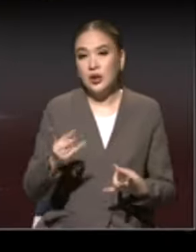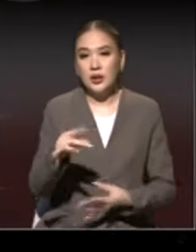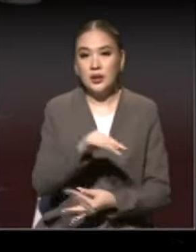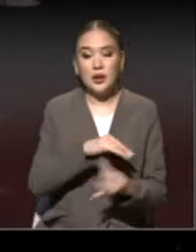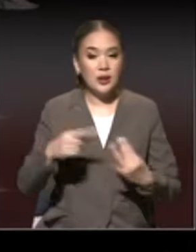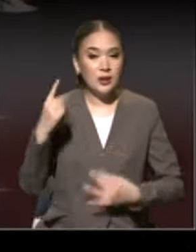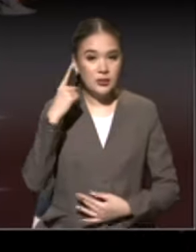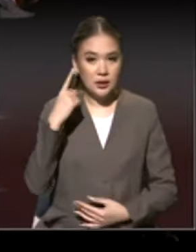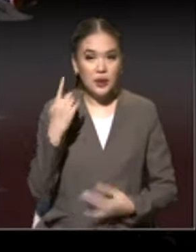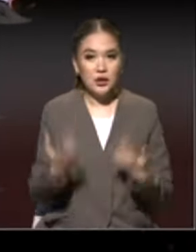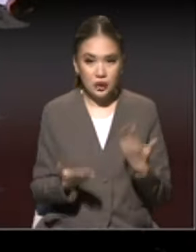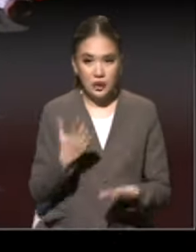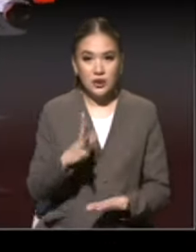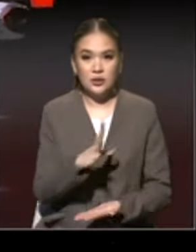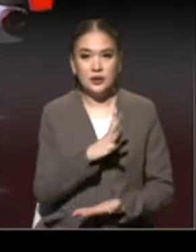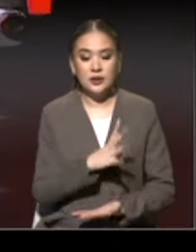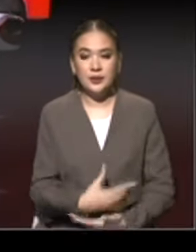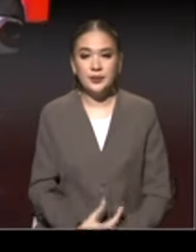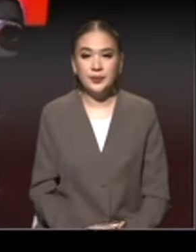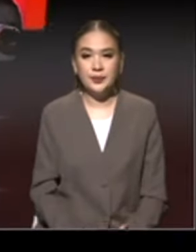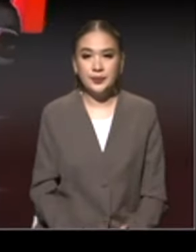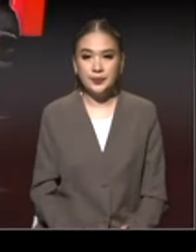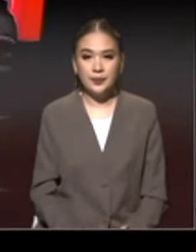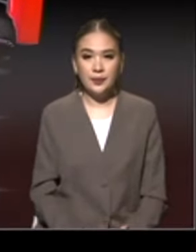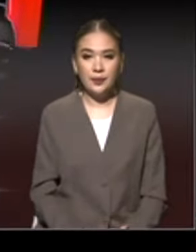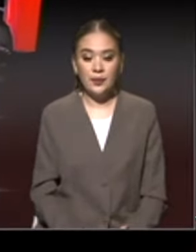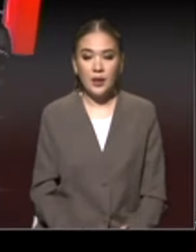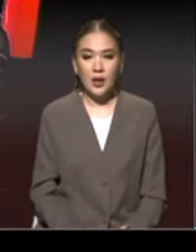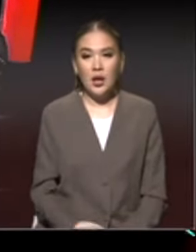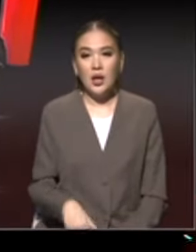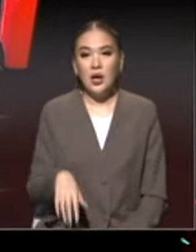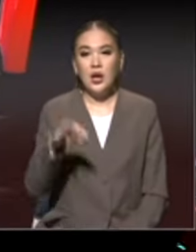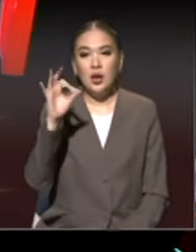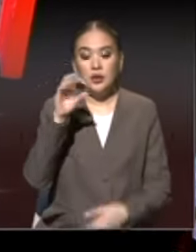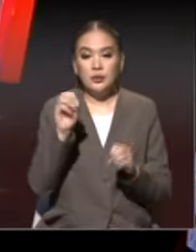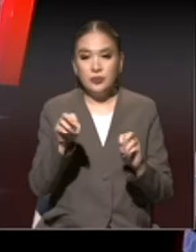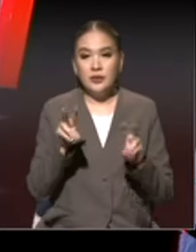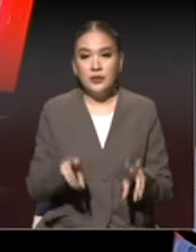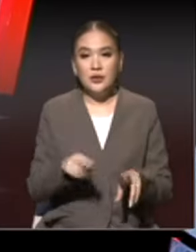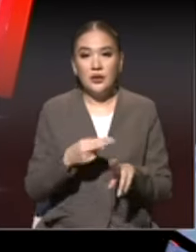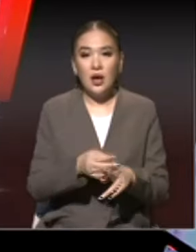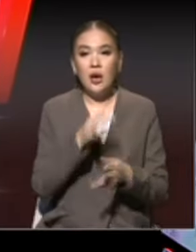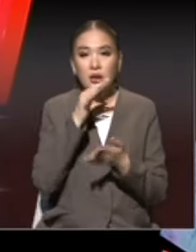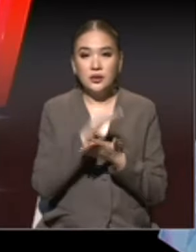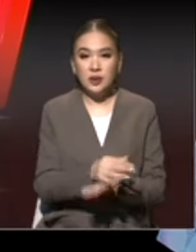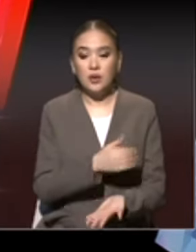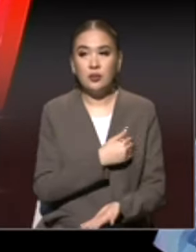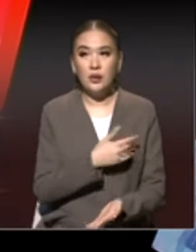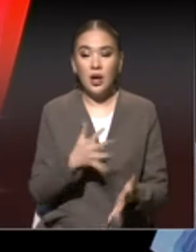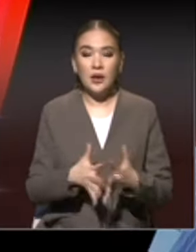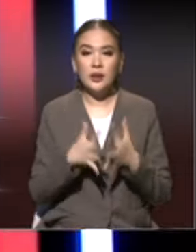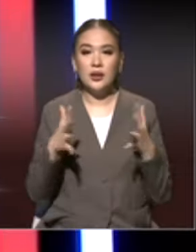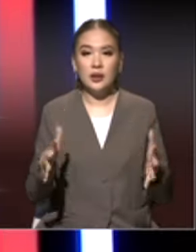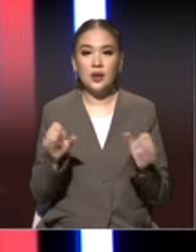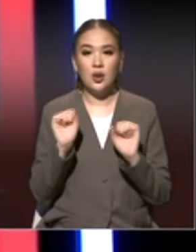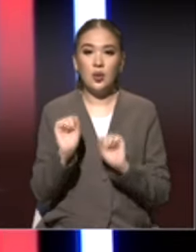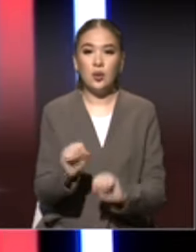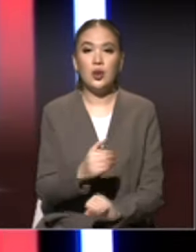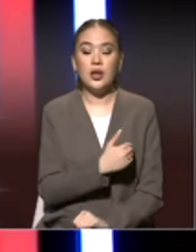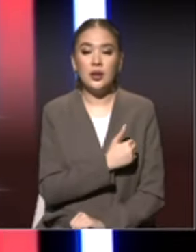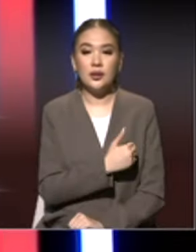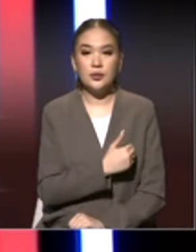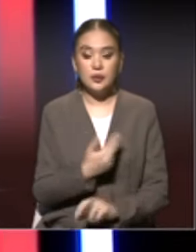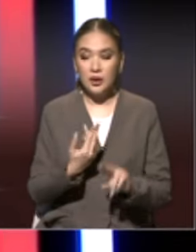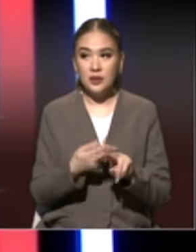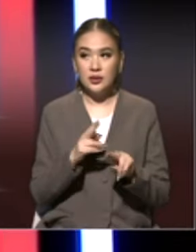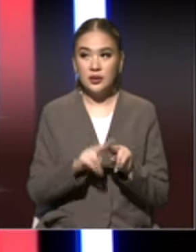естіген шығарсыздар, Мақсат мырза. Иә. Осы протекционизмге қатысты айтайыншы. Ол бұл керек. Ал біз енді қорғайық деп отырмыз отанды ғой. Керек ол